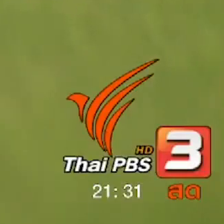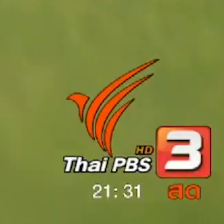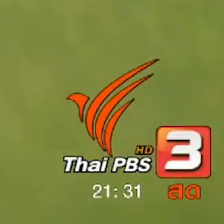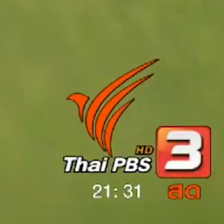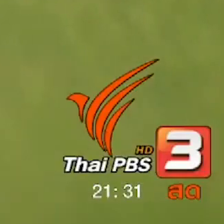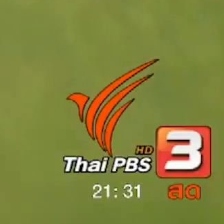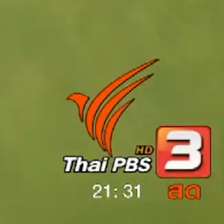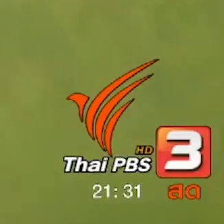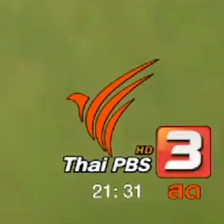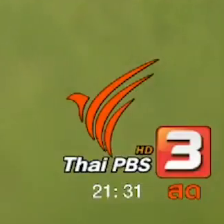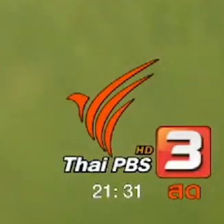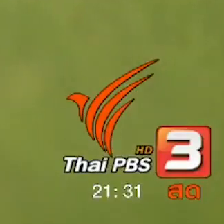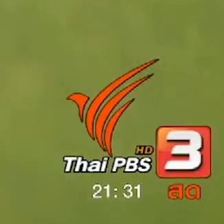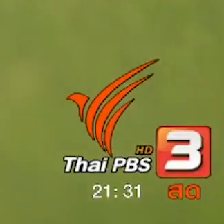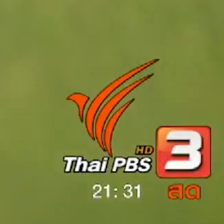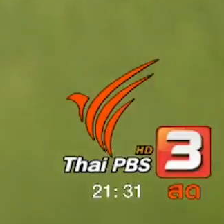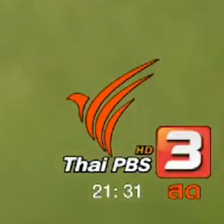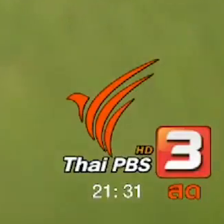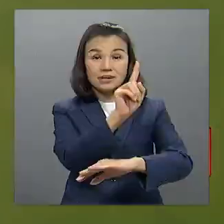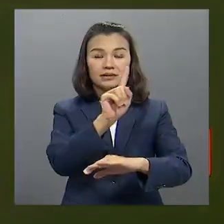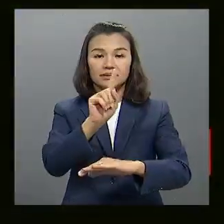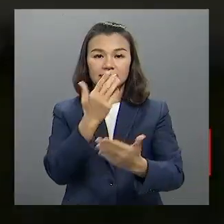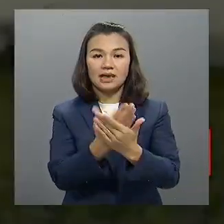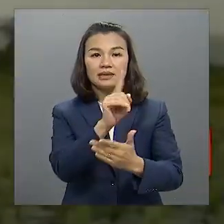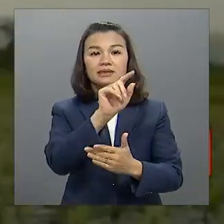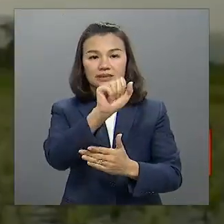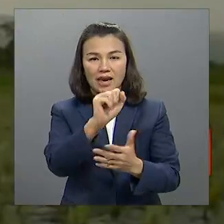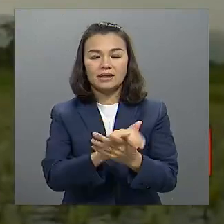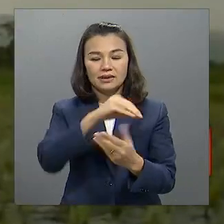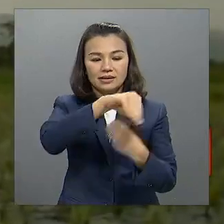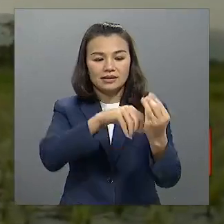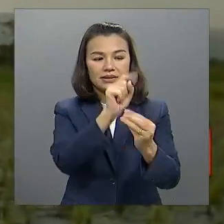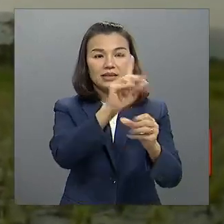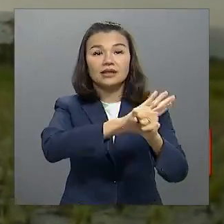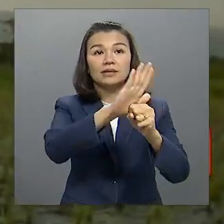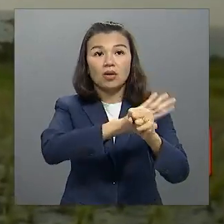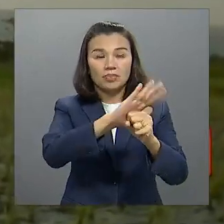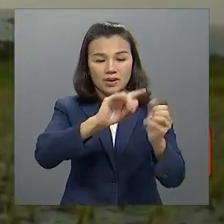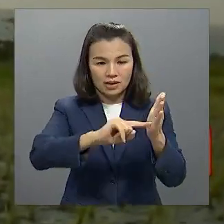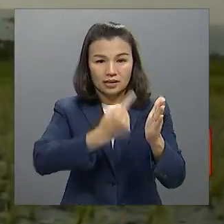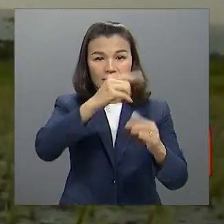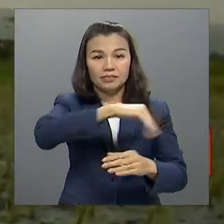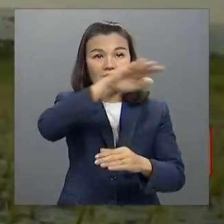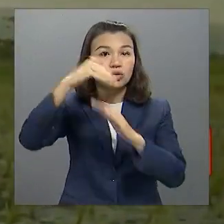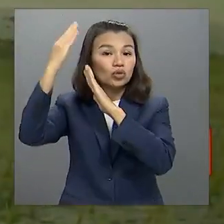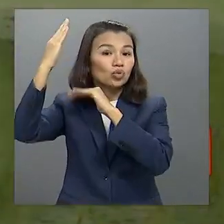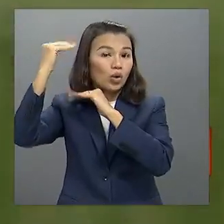โครงการ1ไร่1แสนเศรษฐกิจพอเพียงเริ่มต้นขึ้นให้ความหวังแก่เกษตรกรผู้ท